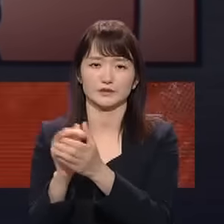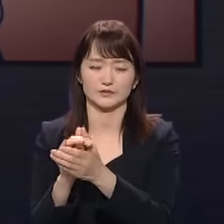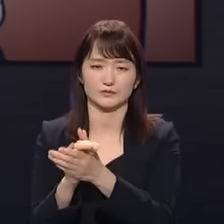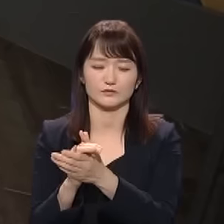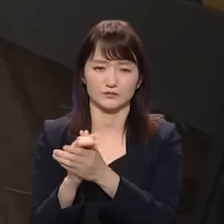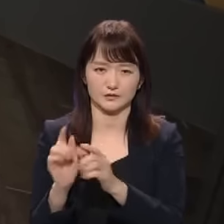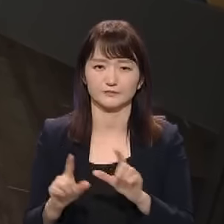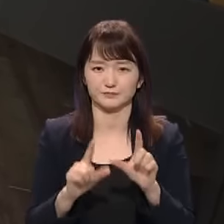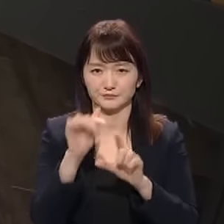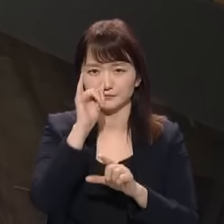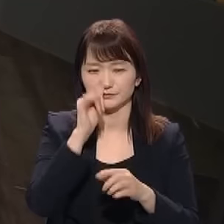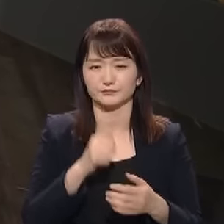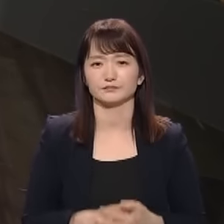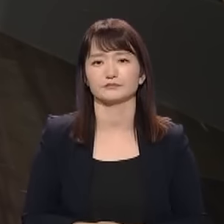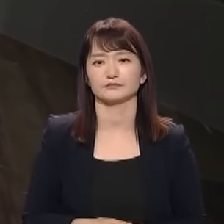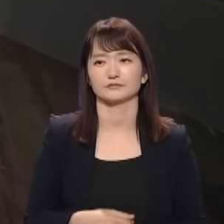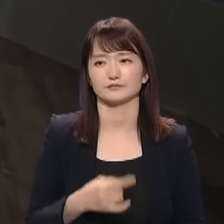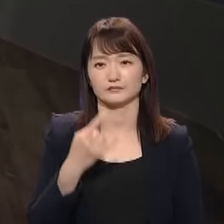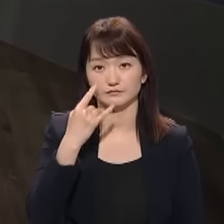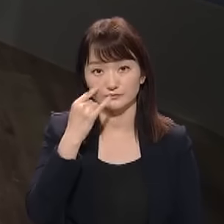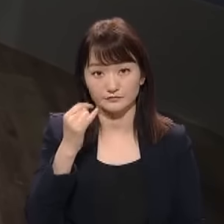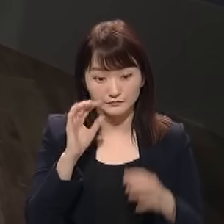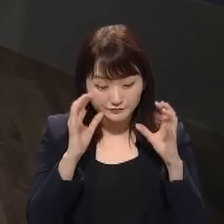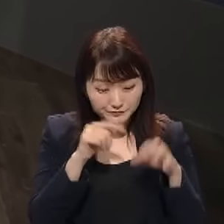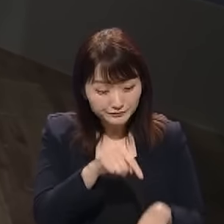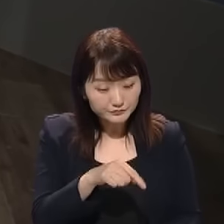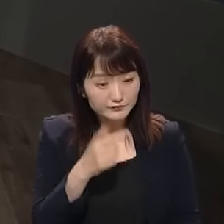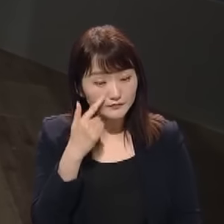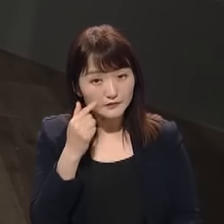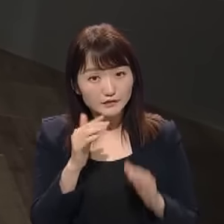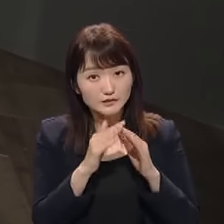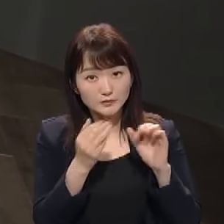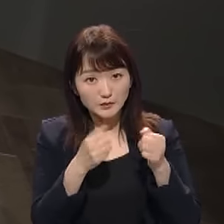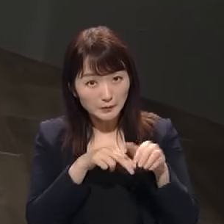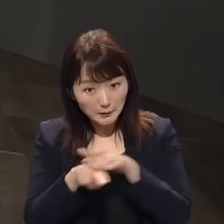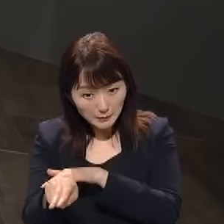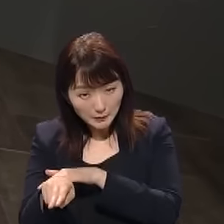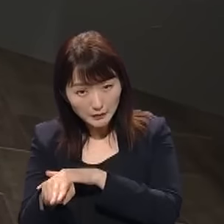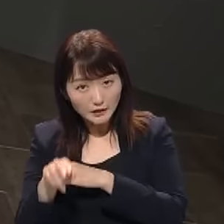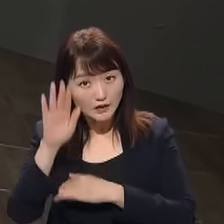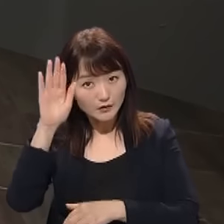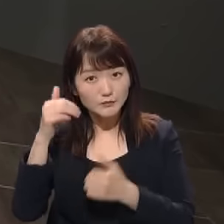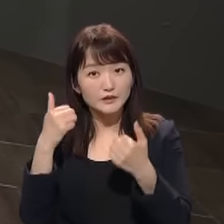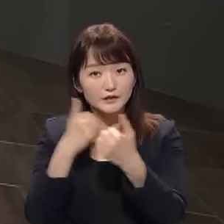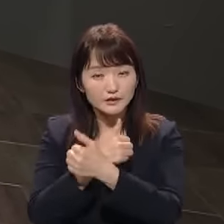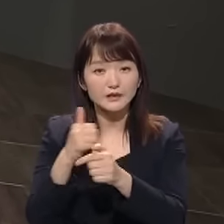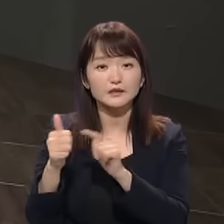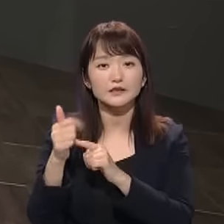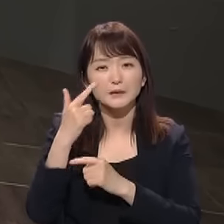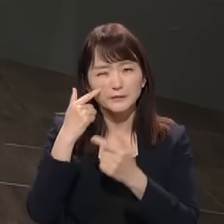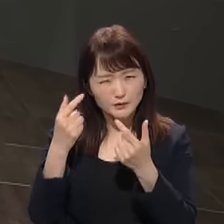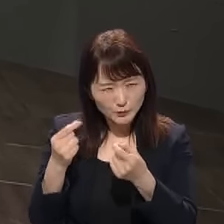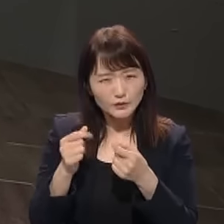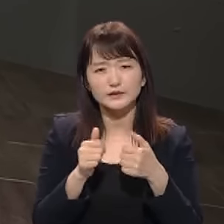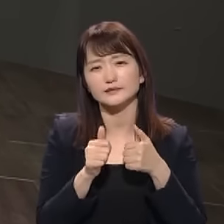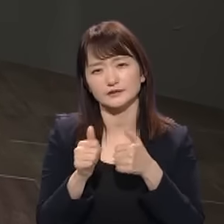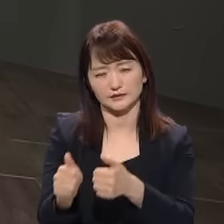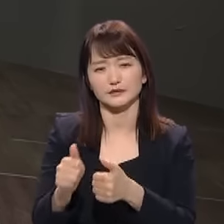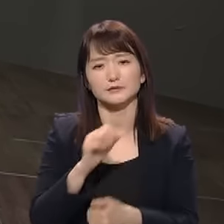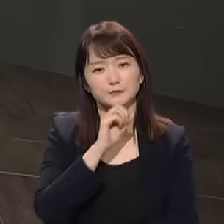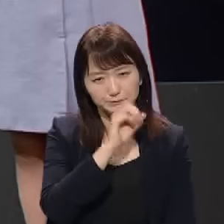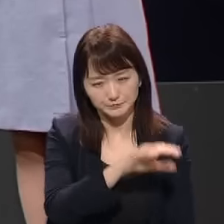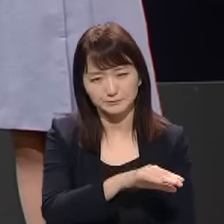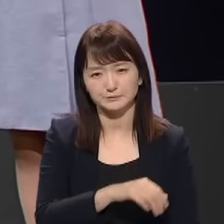있습니다. 엄마는 아이들에게 아빠는 집을 나갔으니 앞으로 이 아저씨를 아빠처럼 따라야 한다라고